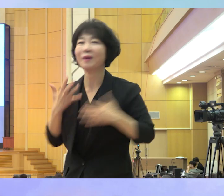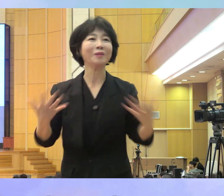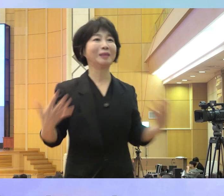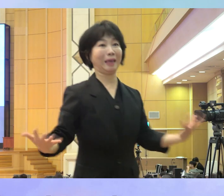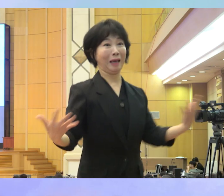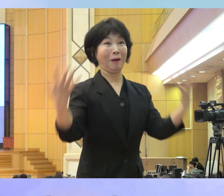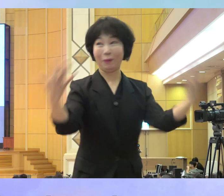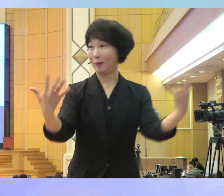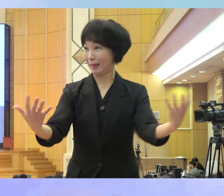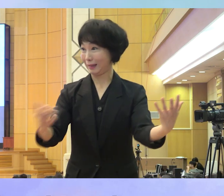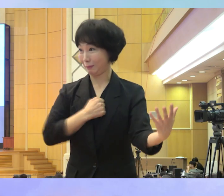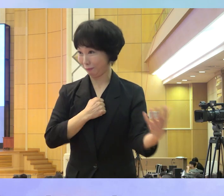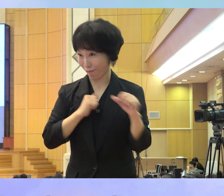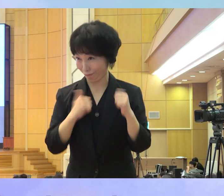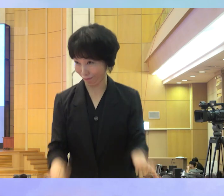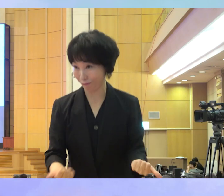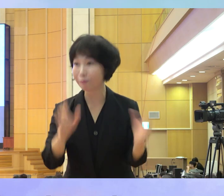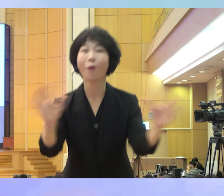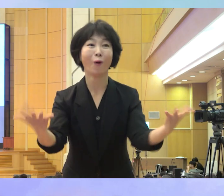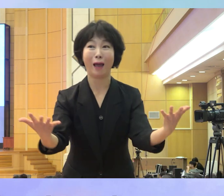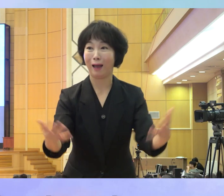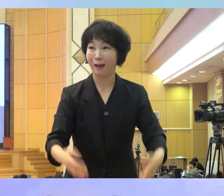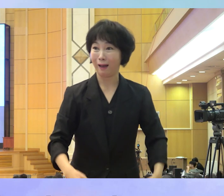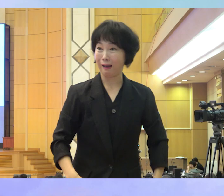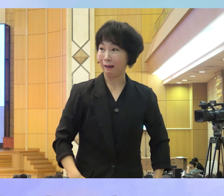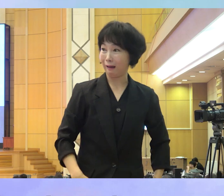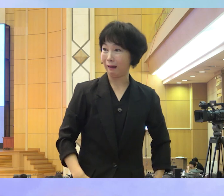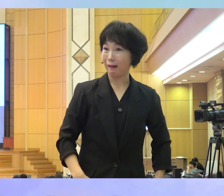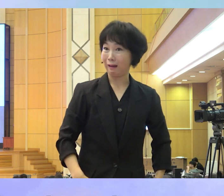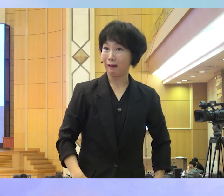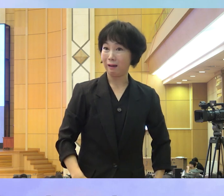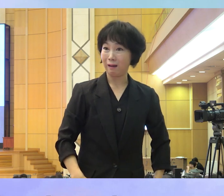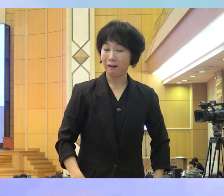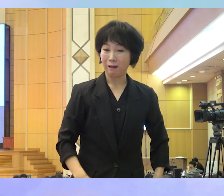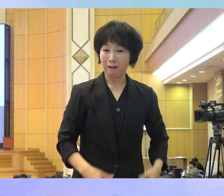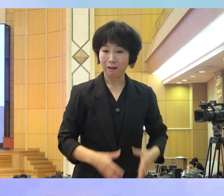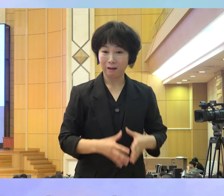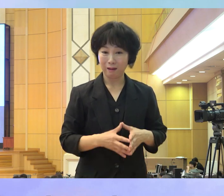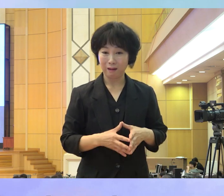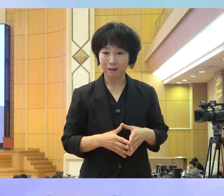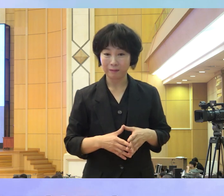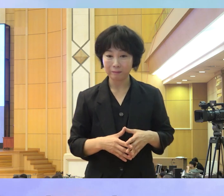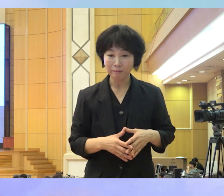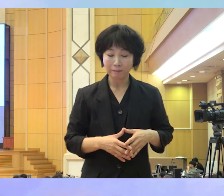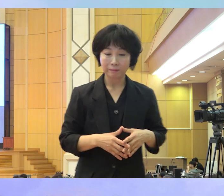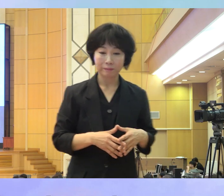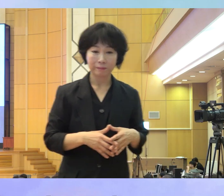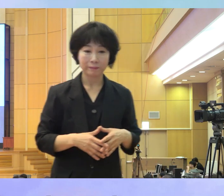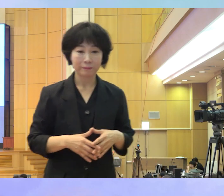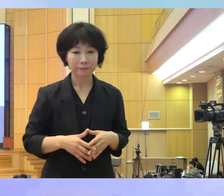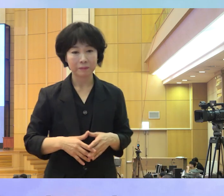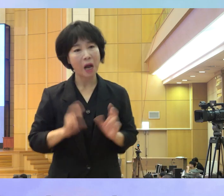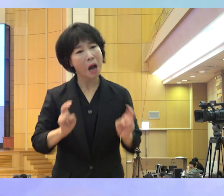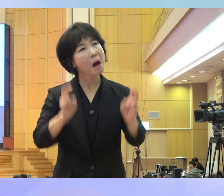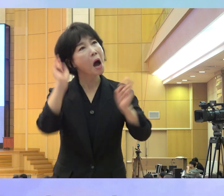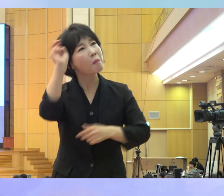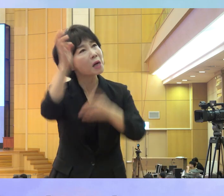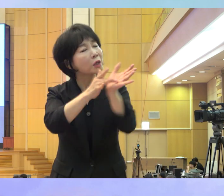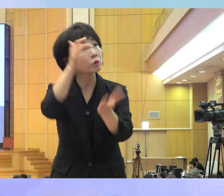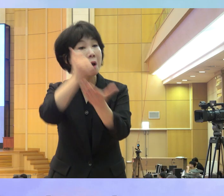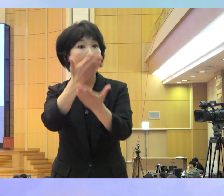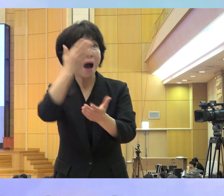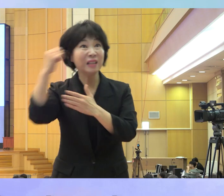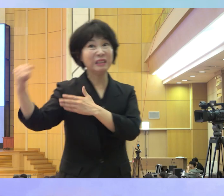좀 선지자 중에서 좀 더 특별한 능력 있는 선지자라는 것인데, 그렇게